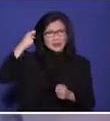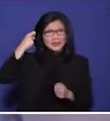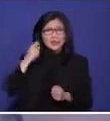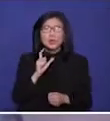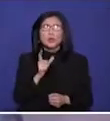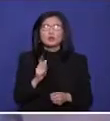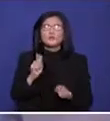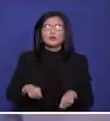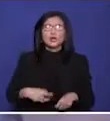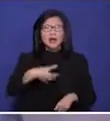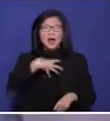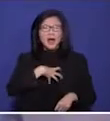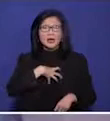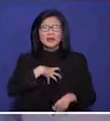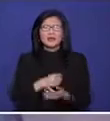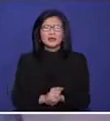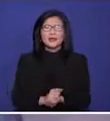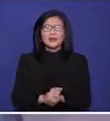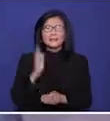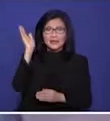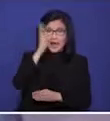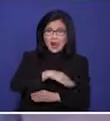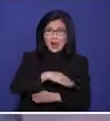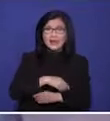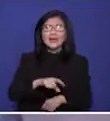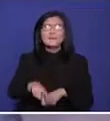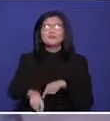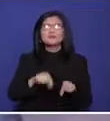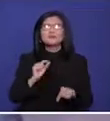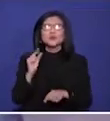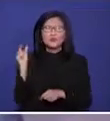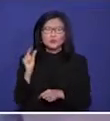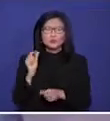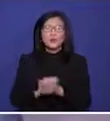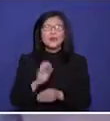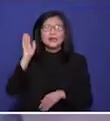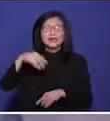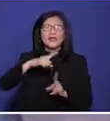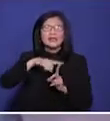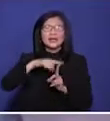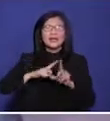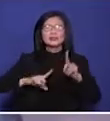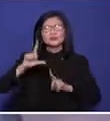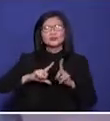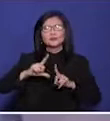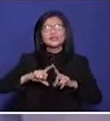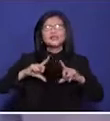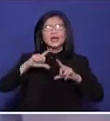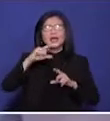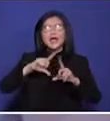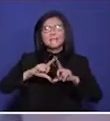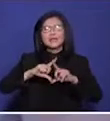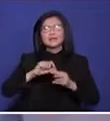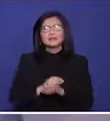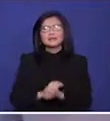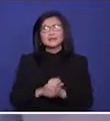hak konstitusionalnya pada hari pemungutan suara tanggal 17 April 2019. Debat